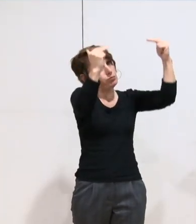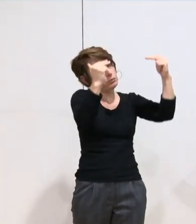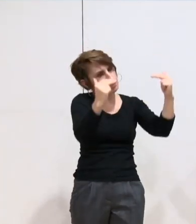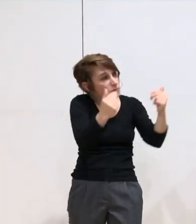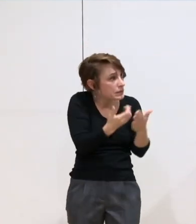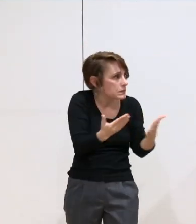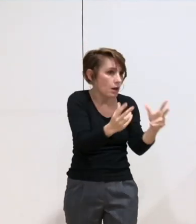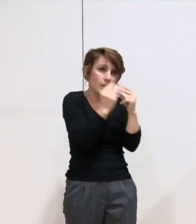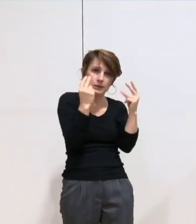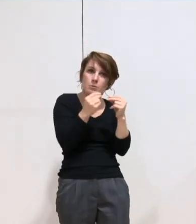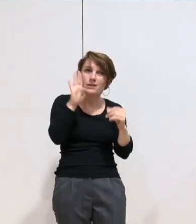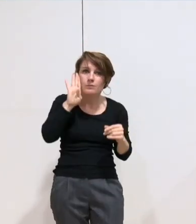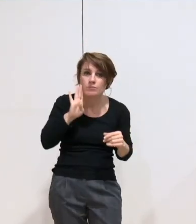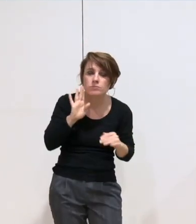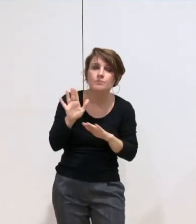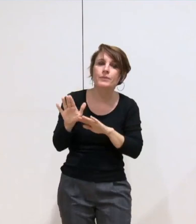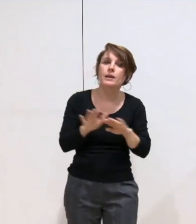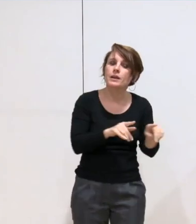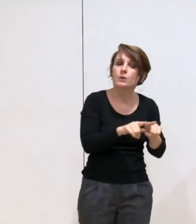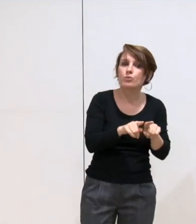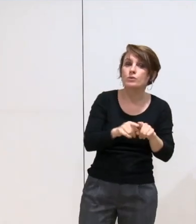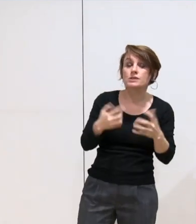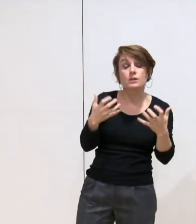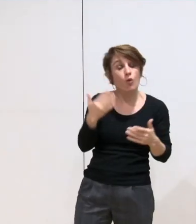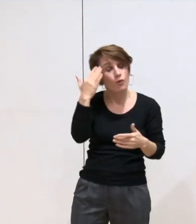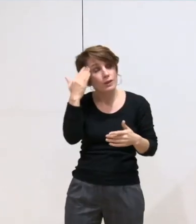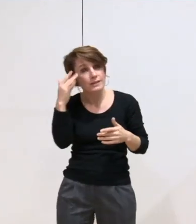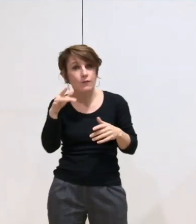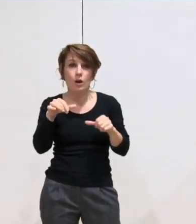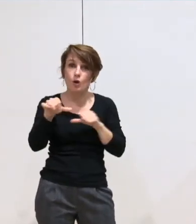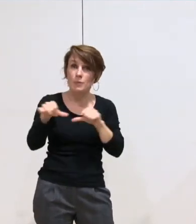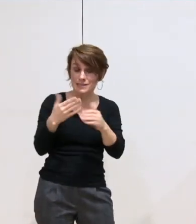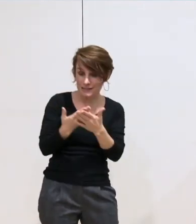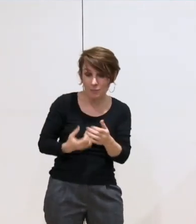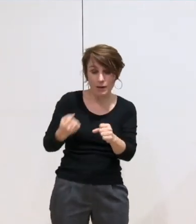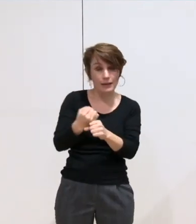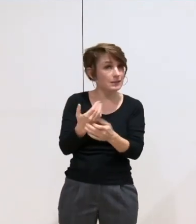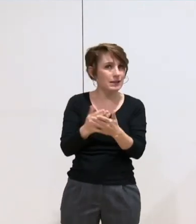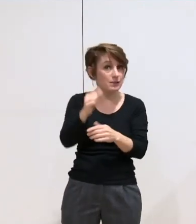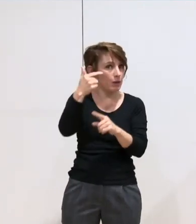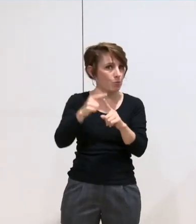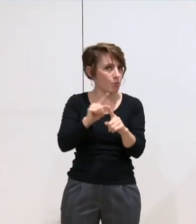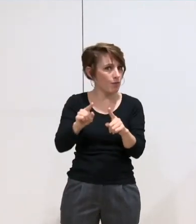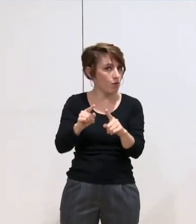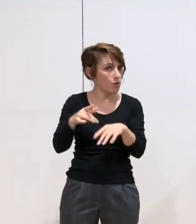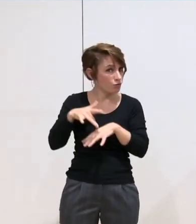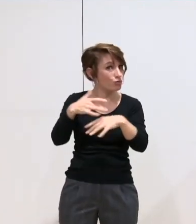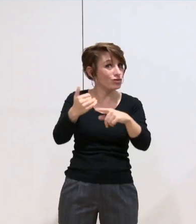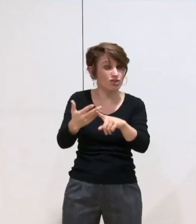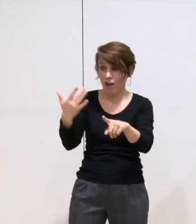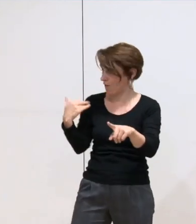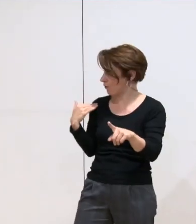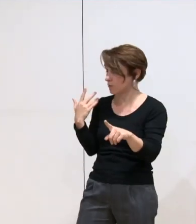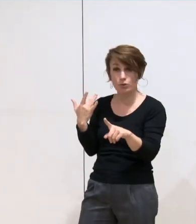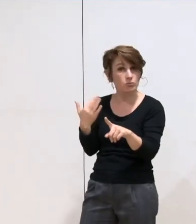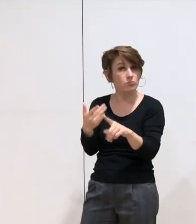ce que nous aimerions connaître aussi, c'est le retour d'expérience de ce dispositif, puisque ce n'est pas la première fois, a priori, qu'il est mis en œuvre. Donc, qu'est-ce qu'il y